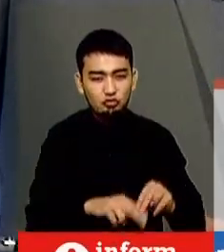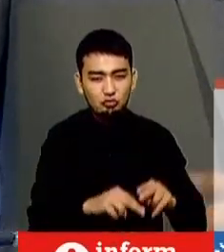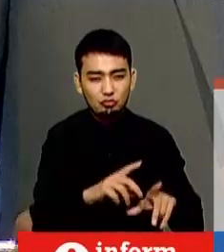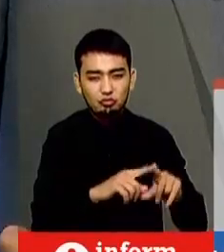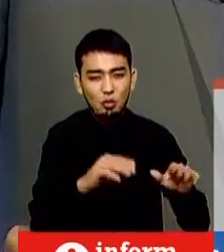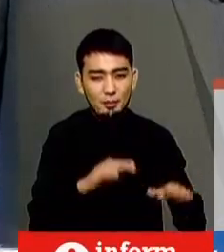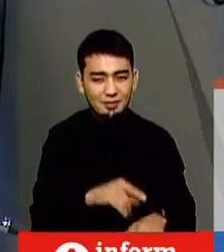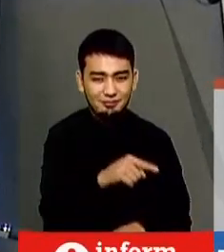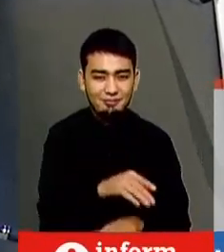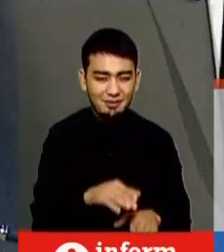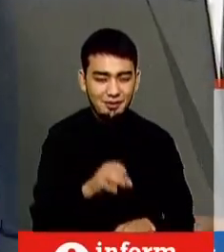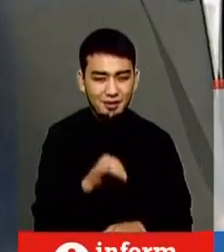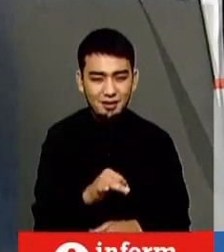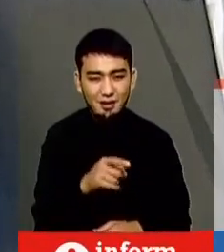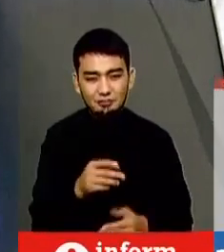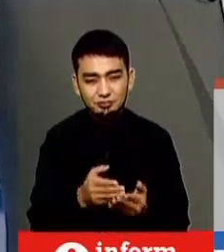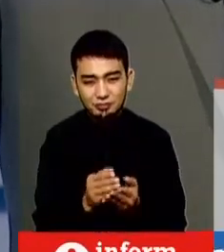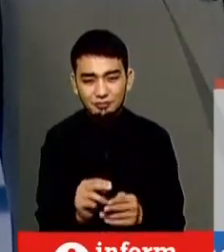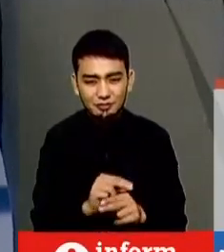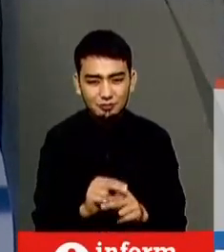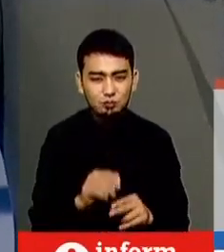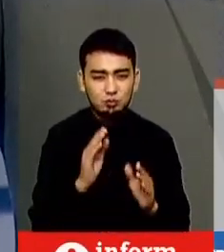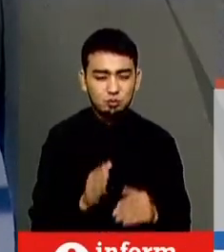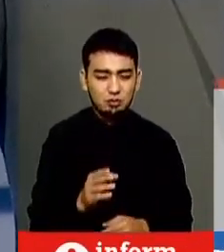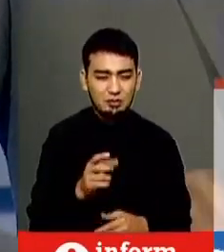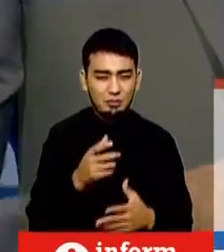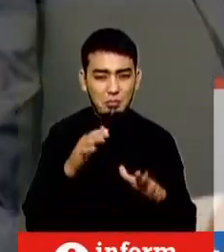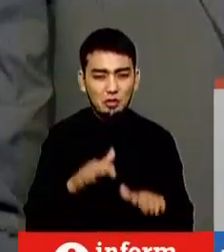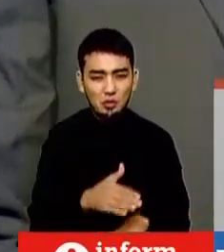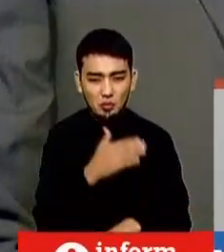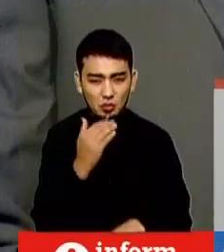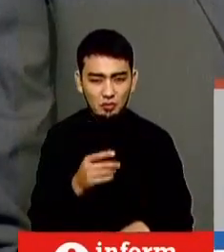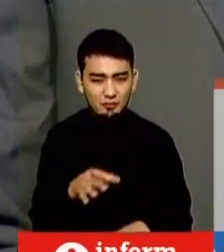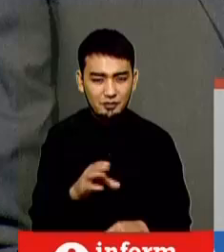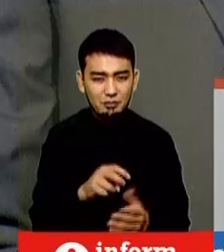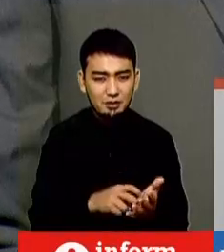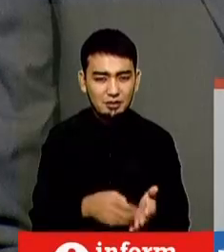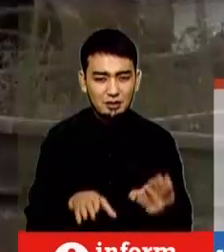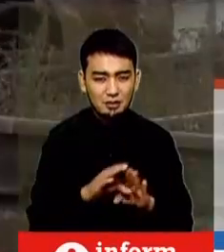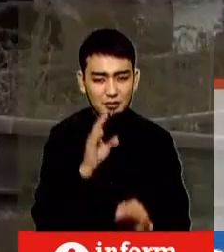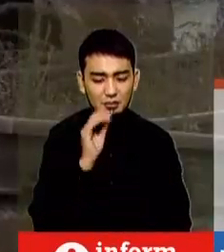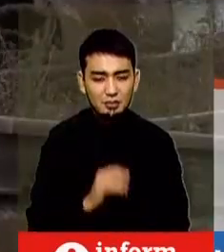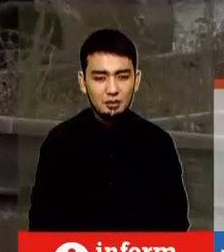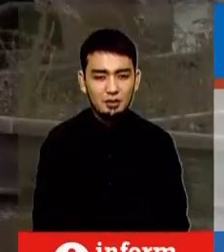да и суда ремонтировать будет негде. Тему продолжит Валентина Леонова.